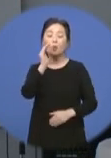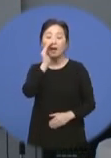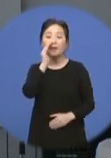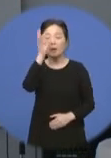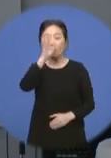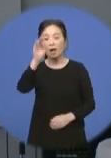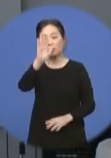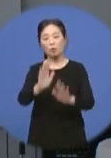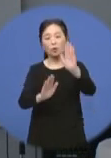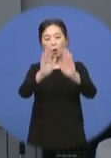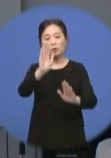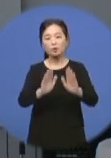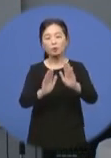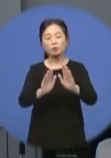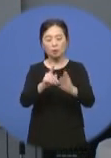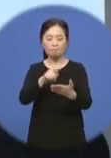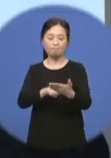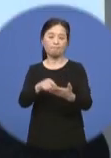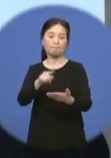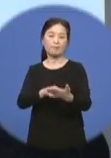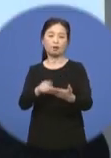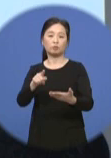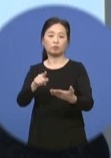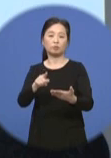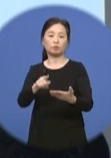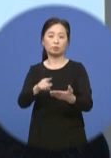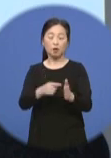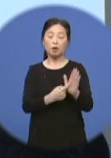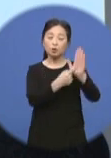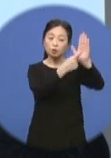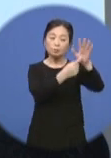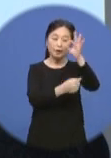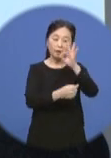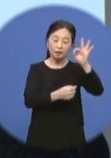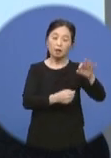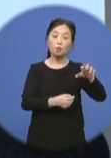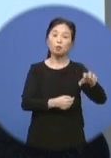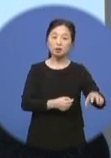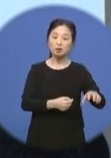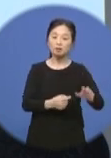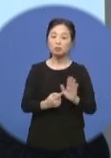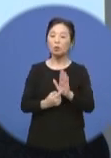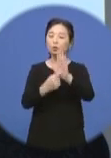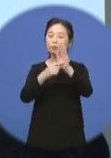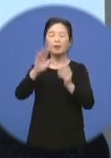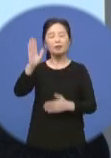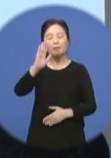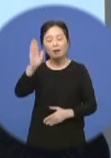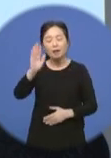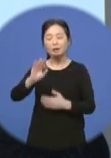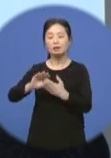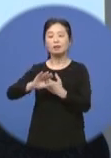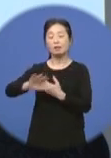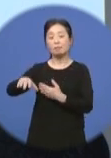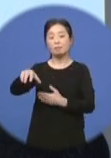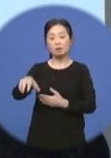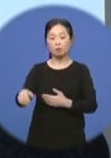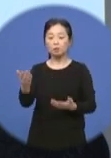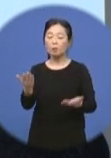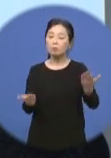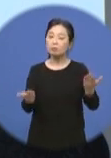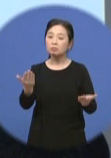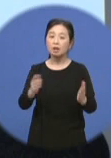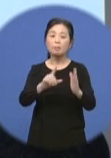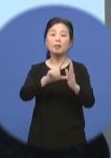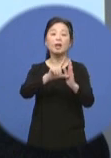光動向から、注目していったんですけど、まず有名観光地とその他有名ではない観光地っていうところを比べたときに、平成20年